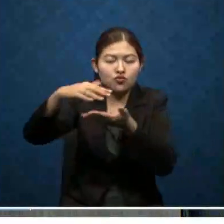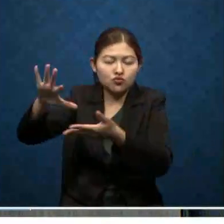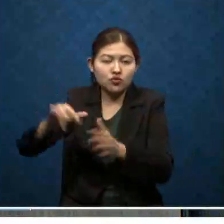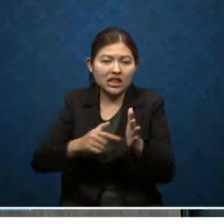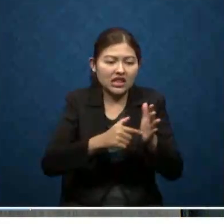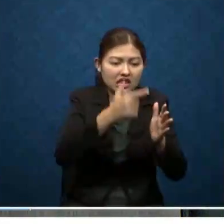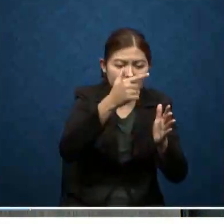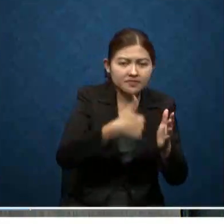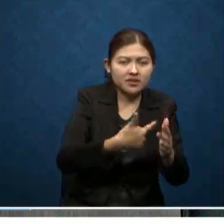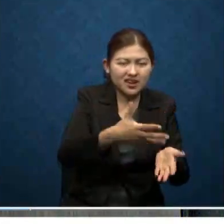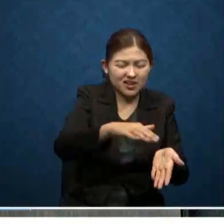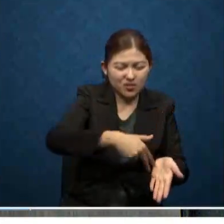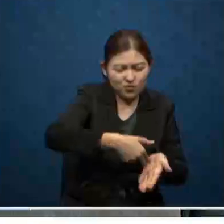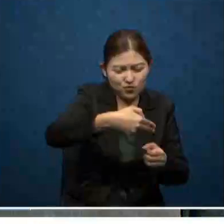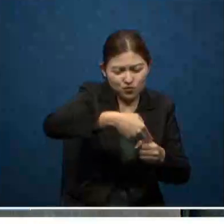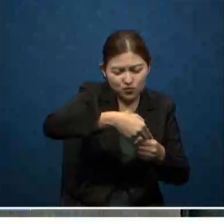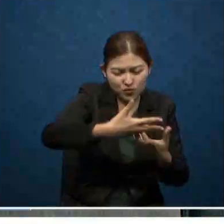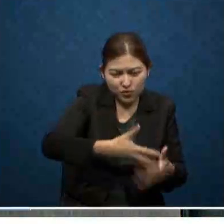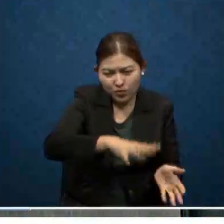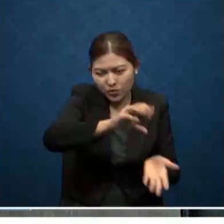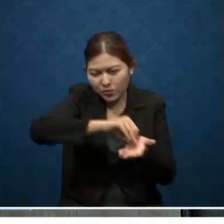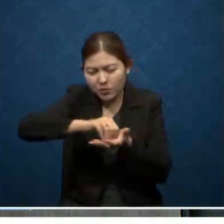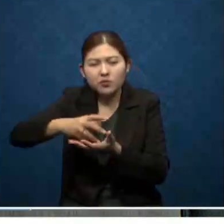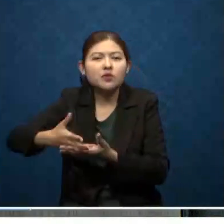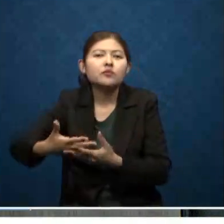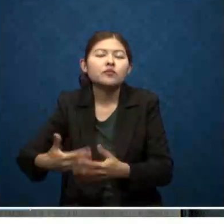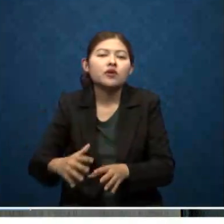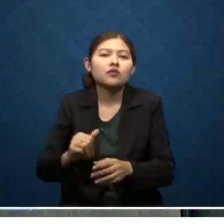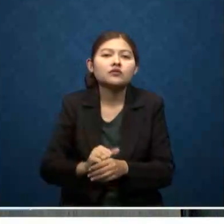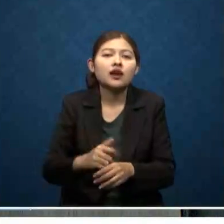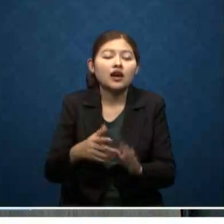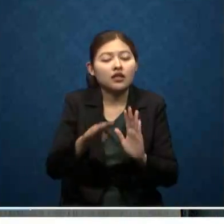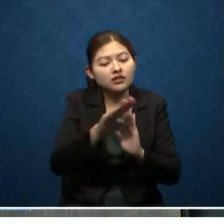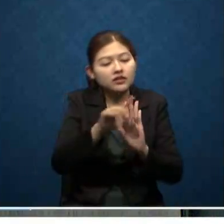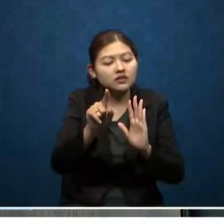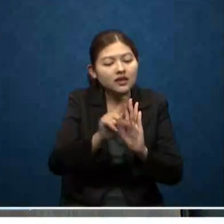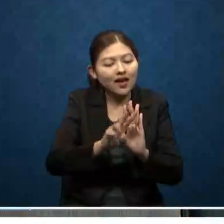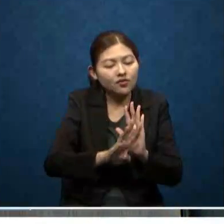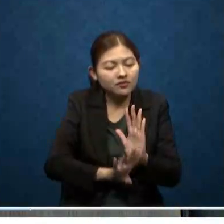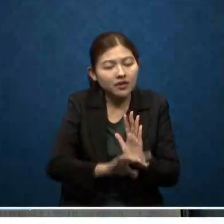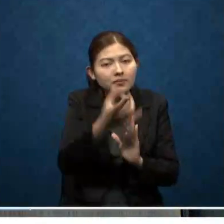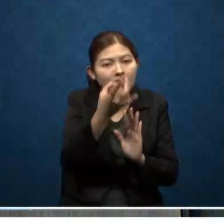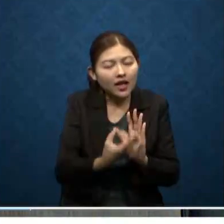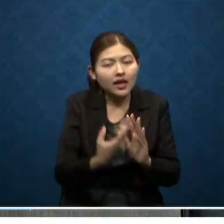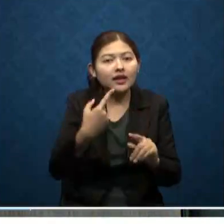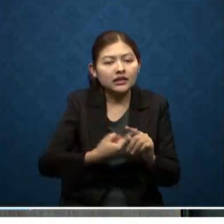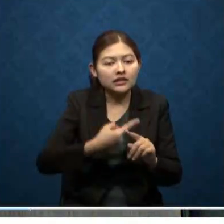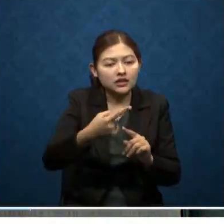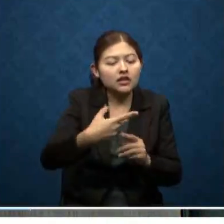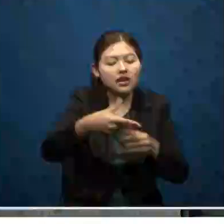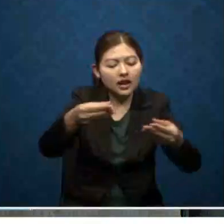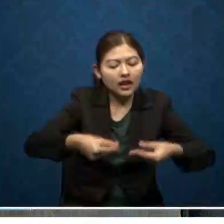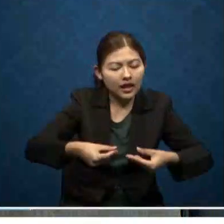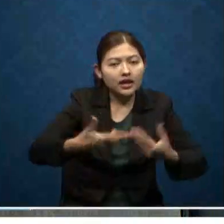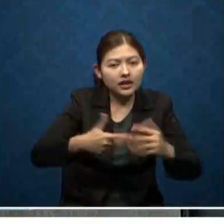ทางจนถึงปลายทางมีหลายขั้นตอนแต่ละขั้นตอนมีการรายงานเป็นรายเดือนบ้างขั้นต่อไปเป็น